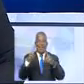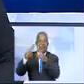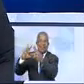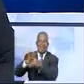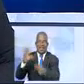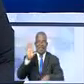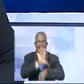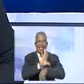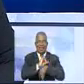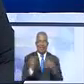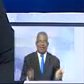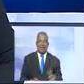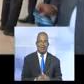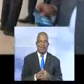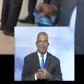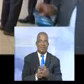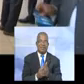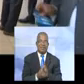67 passagers à bord.